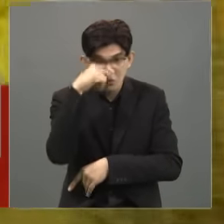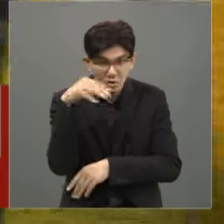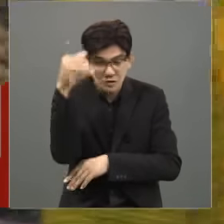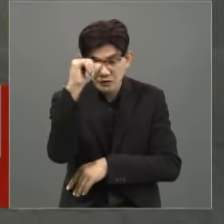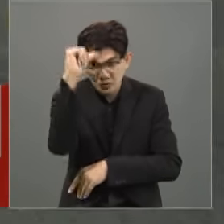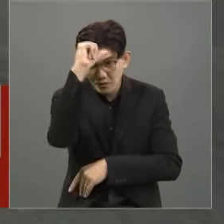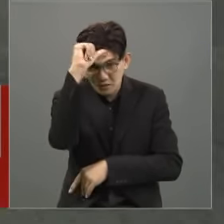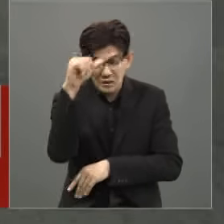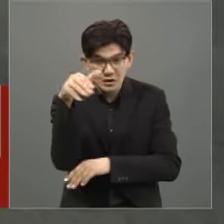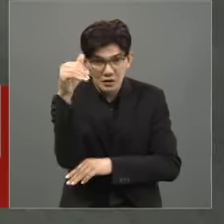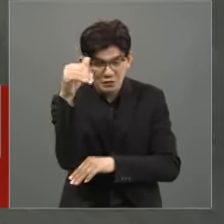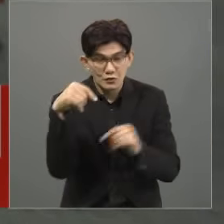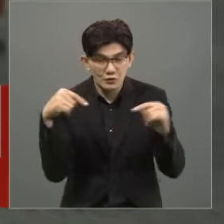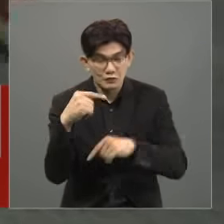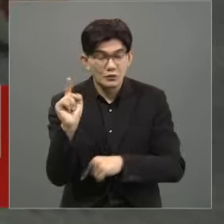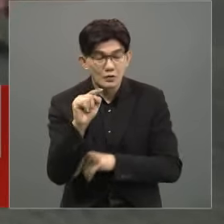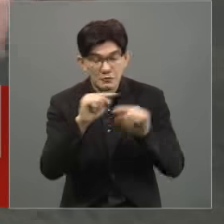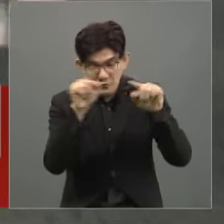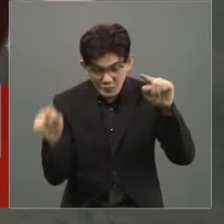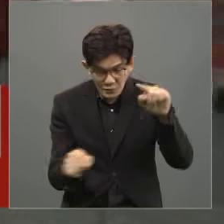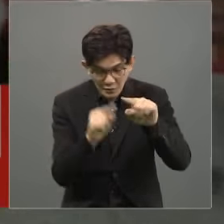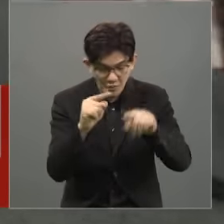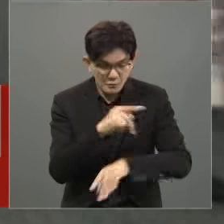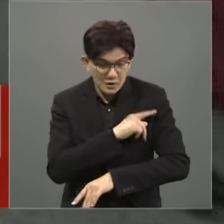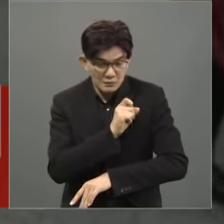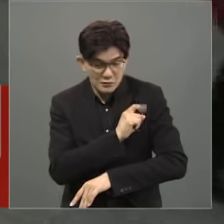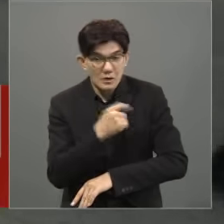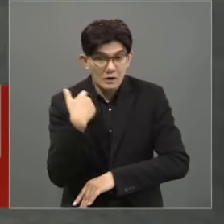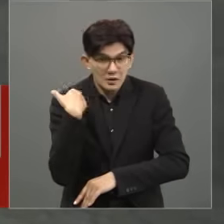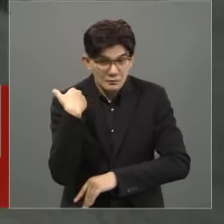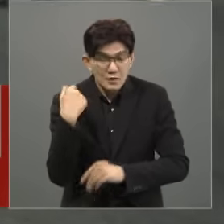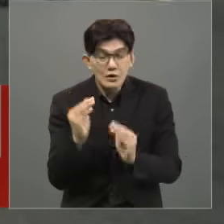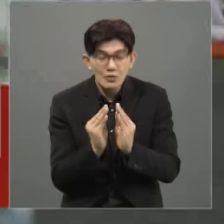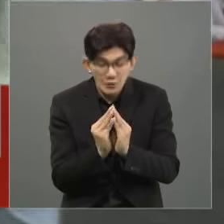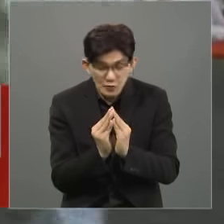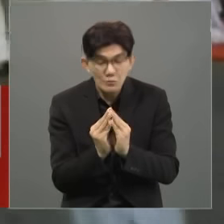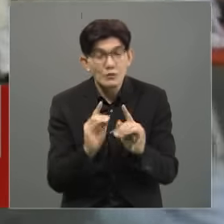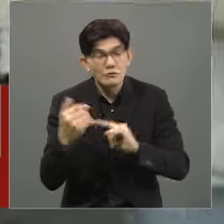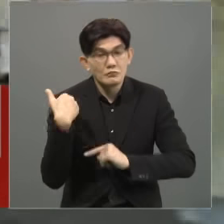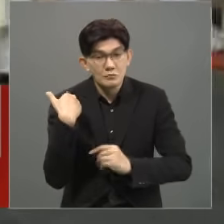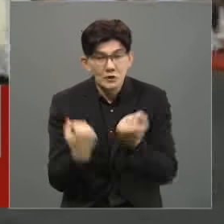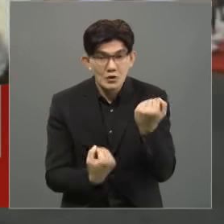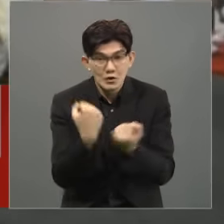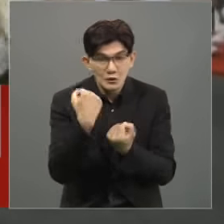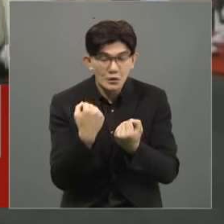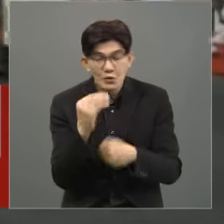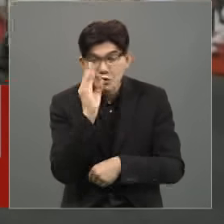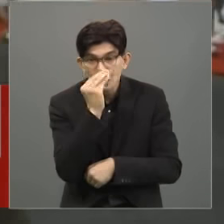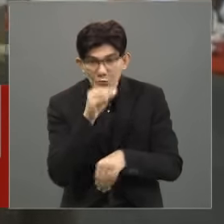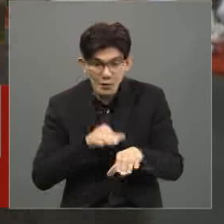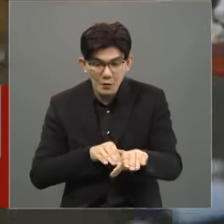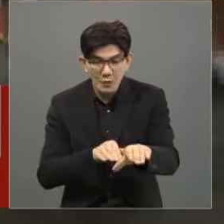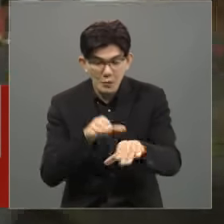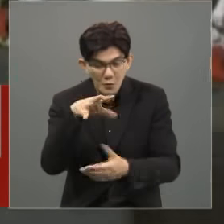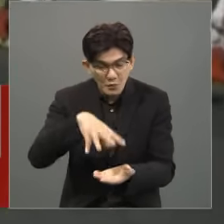ติอินเดียธงธรรมจักรธงฉับพลันรังสีขบวนโคมประทีปโคมดอกบัวขบวนรถบุพชาติพระบรมสารีริก